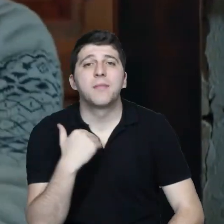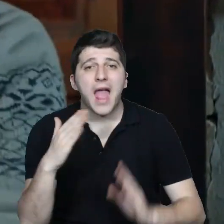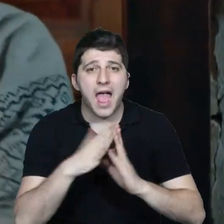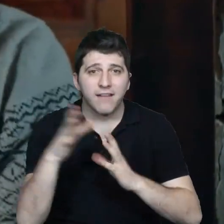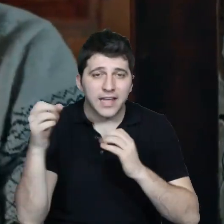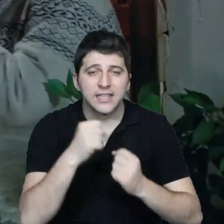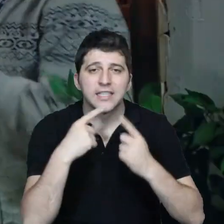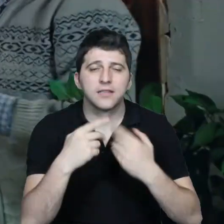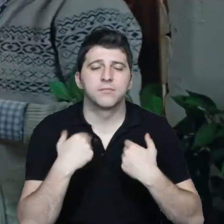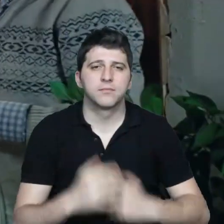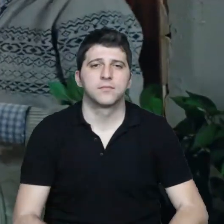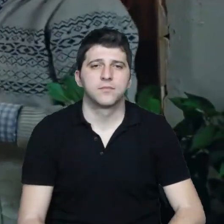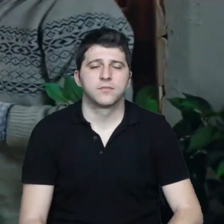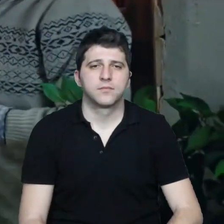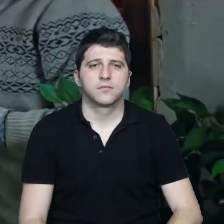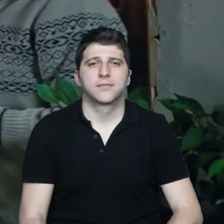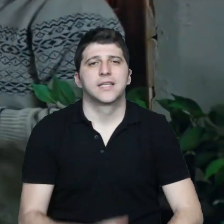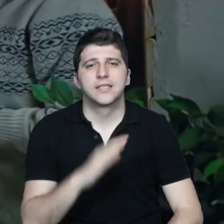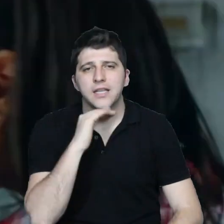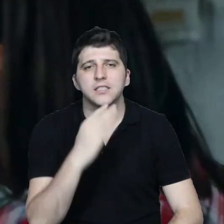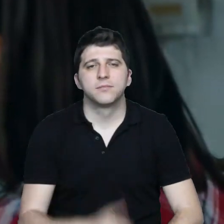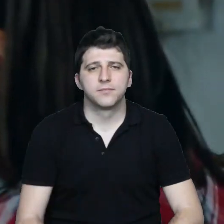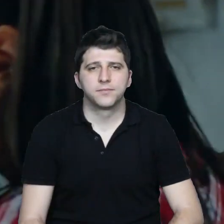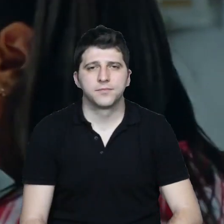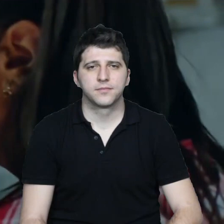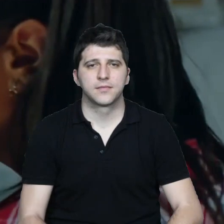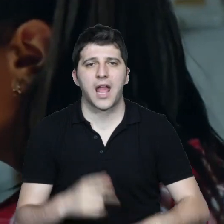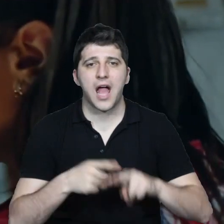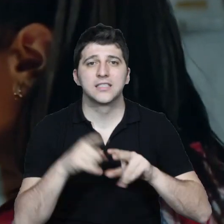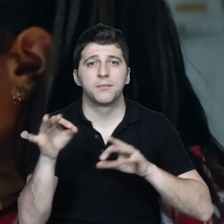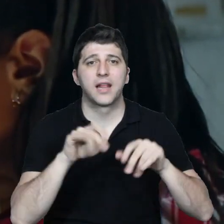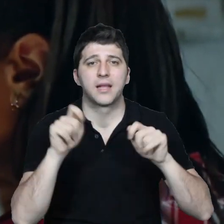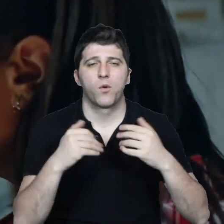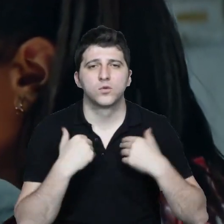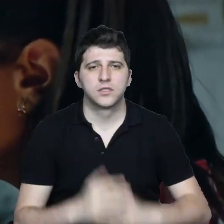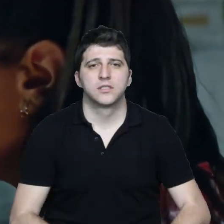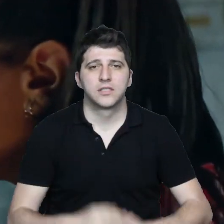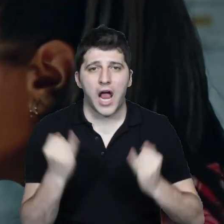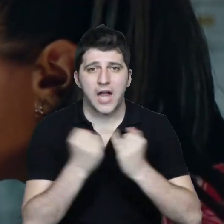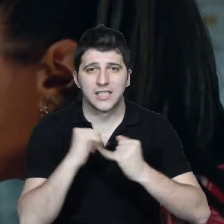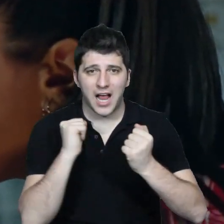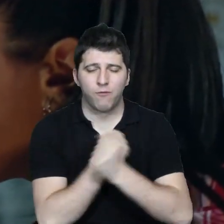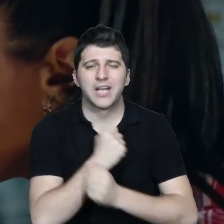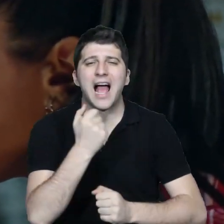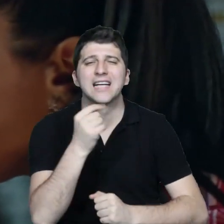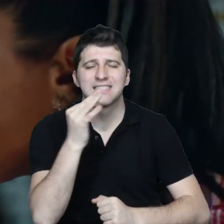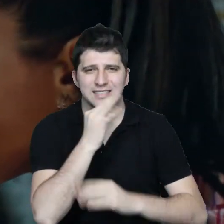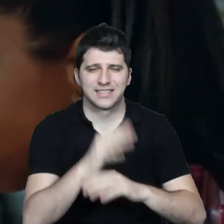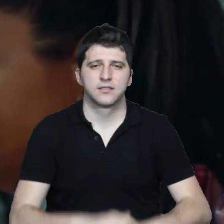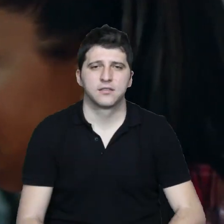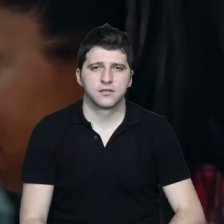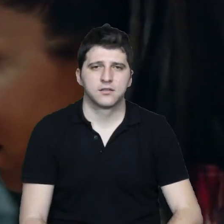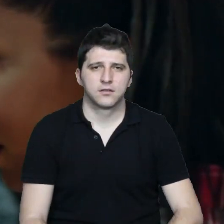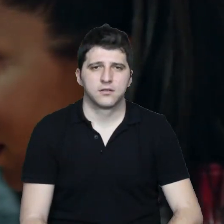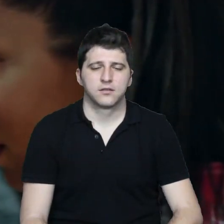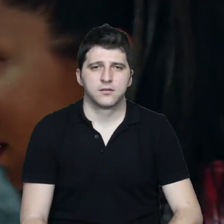Eve getirin dedim. Dedeciğim tam... Selim planı uyguluyoruz. Kardeşinize kavuşmanıza damak kaldı. Tuğba'ya